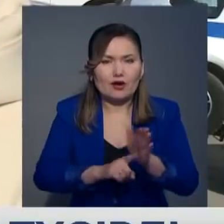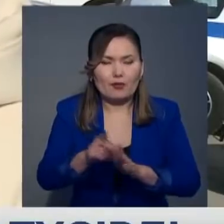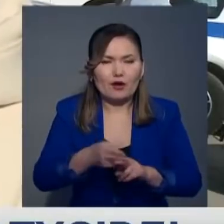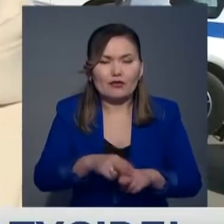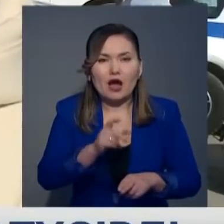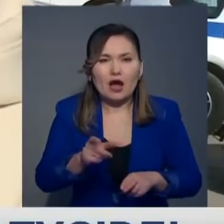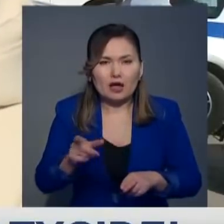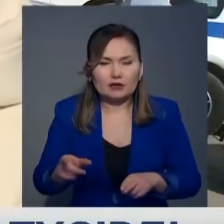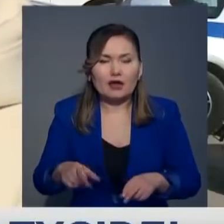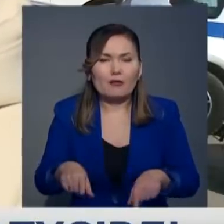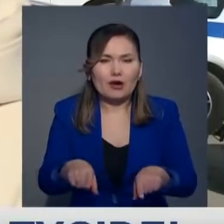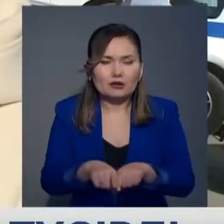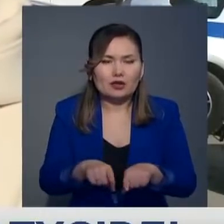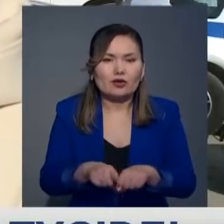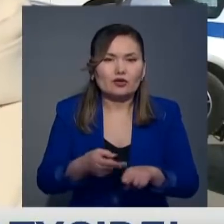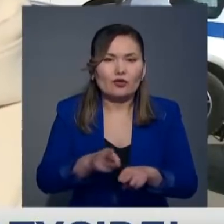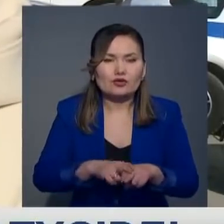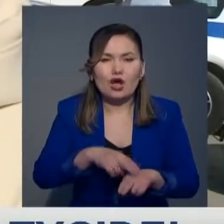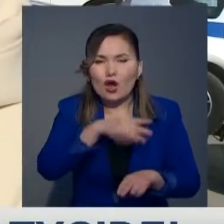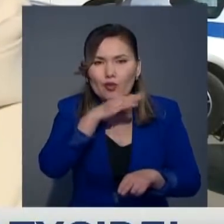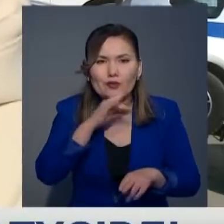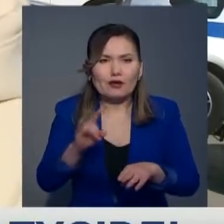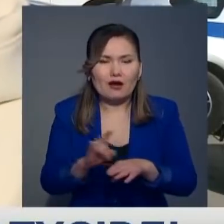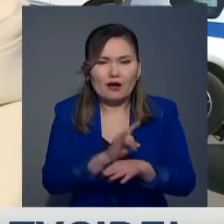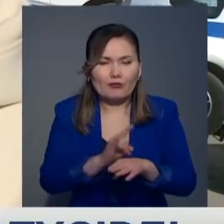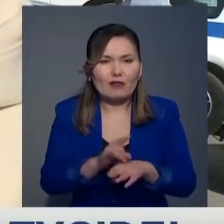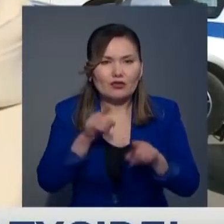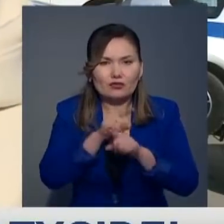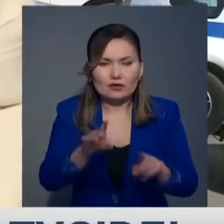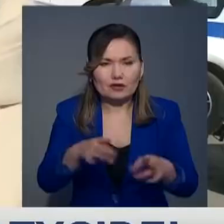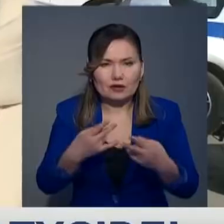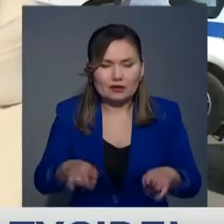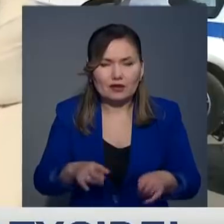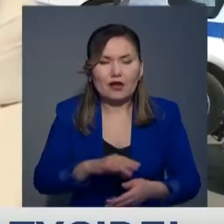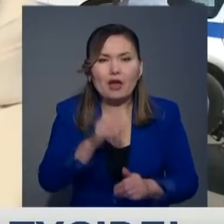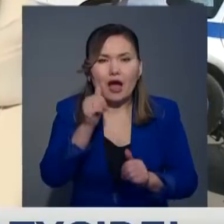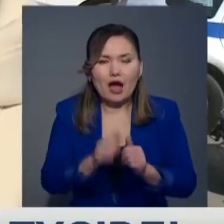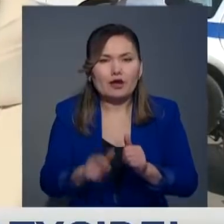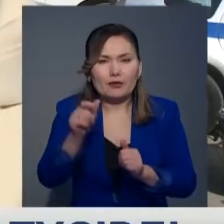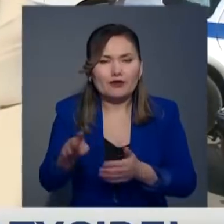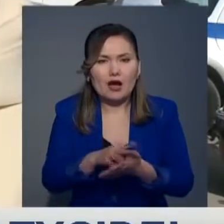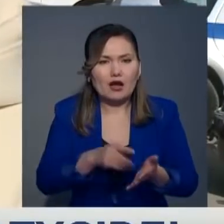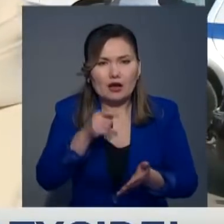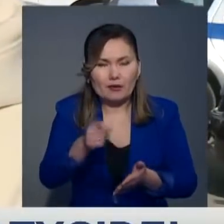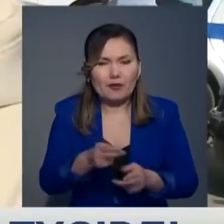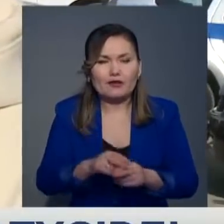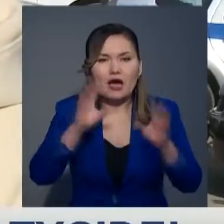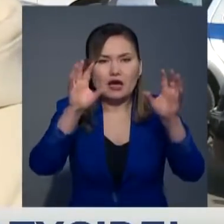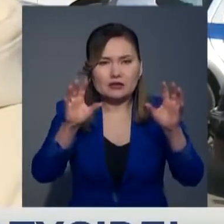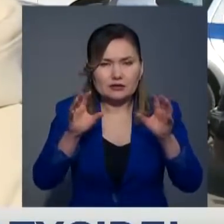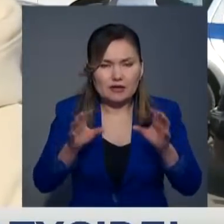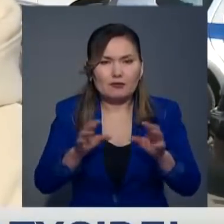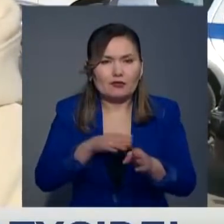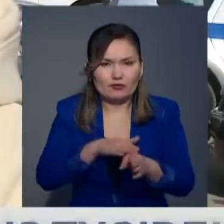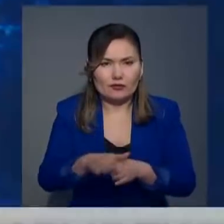тұрғындардан расталмаған ақпаратты таратуға болмайтын қатерлеріңізге беремін. Тұрғындардан түскен әрбір арыз бойынша заңды шешімдер қабылданады.